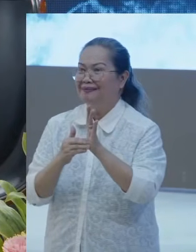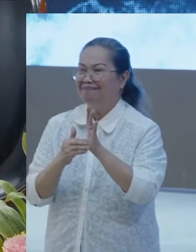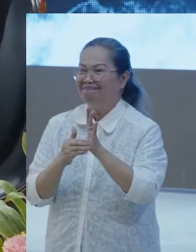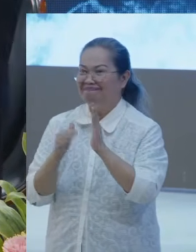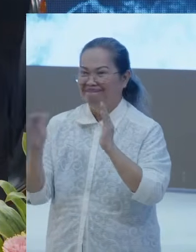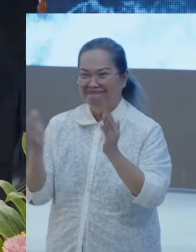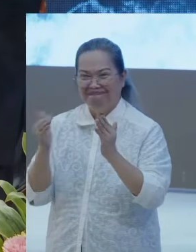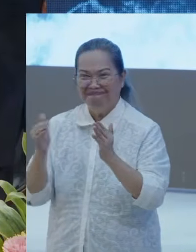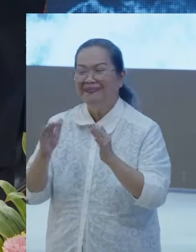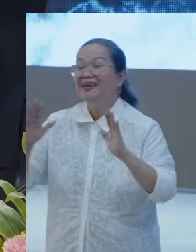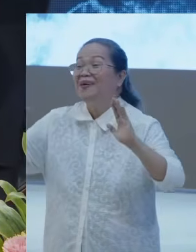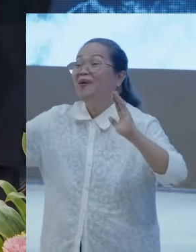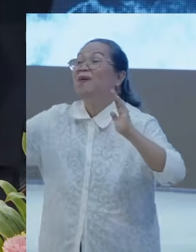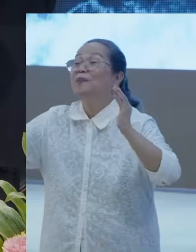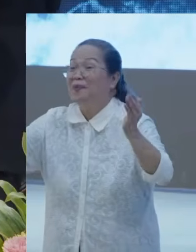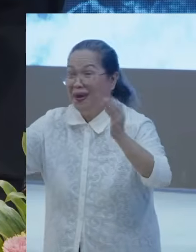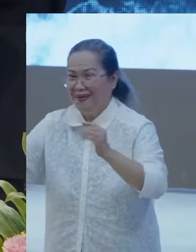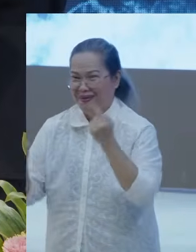Parang lang.